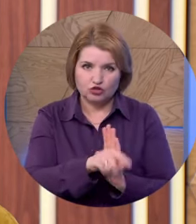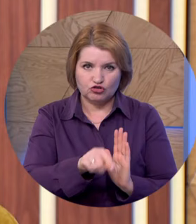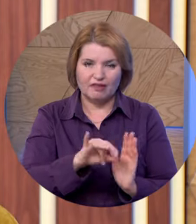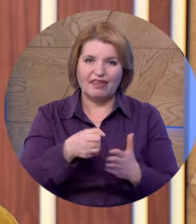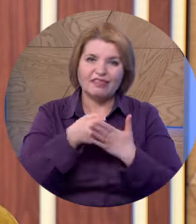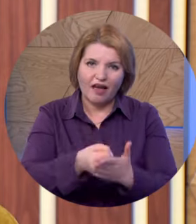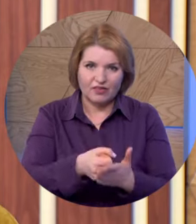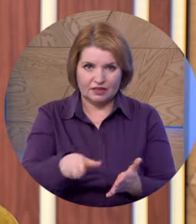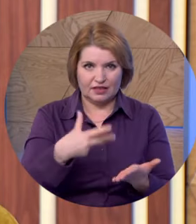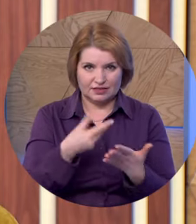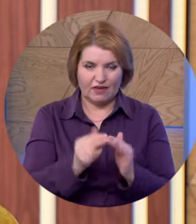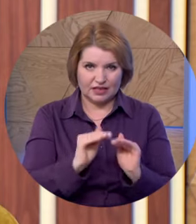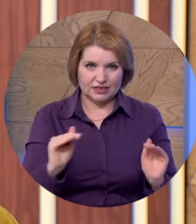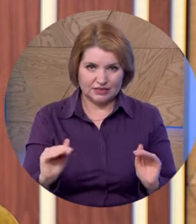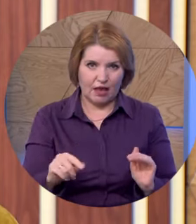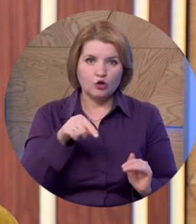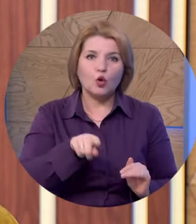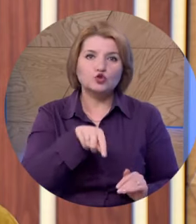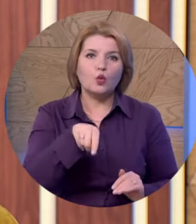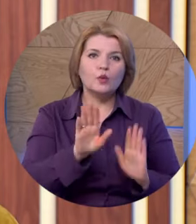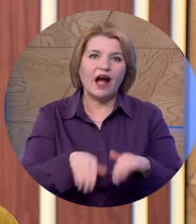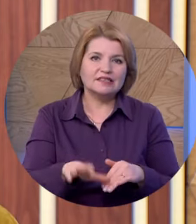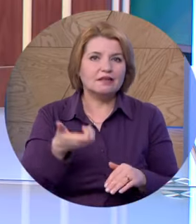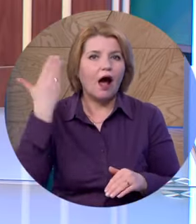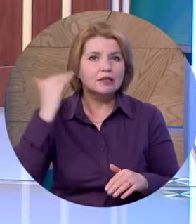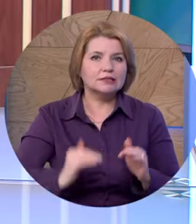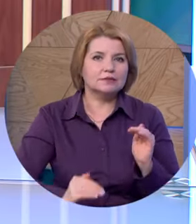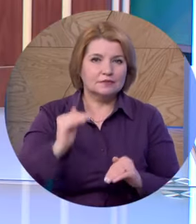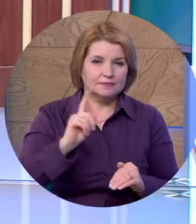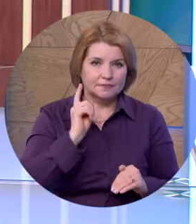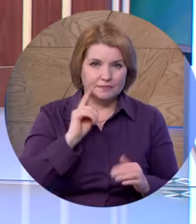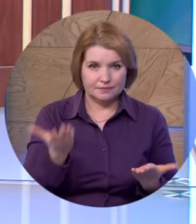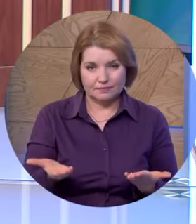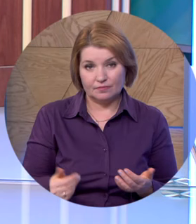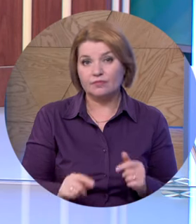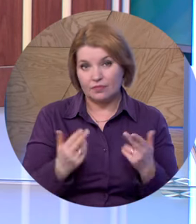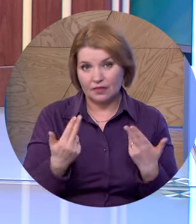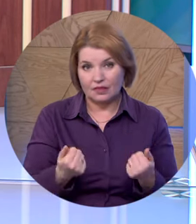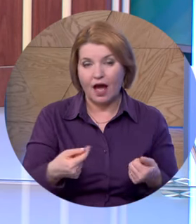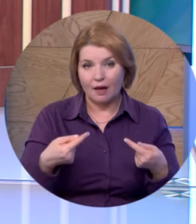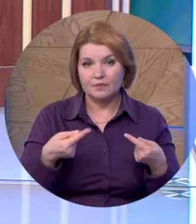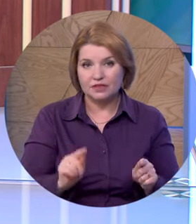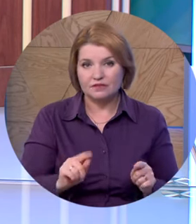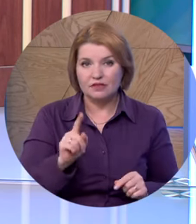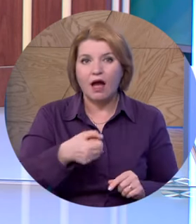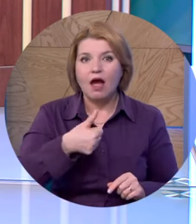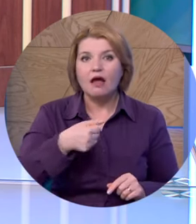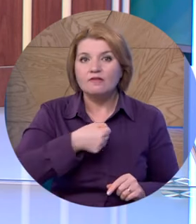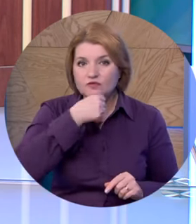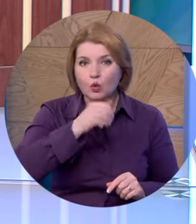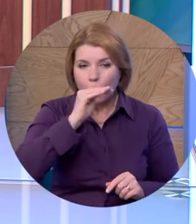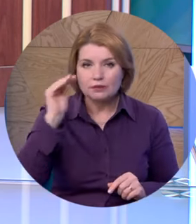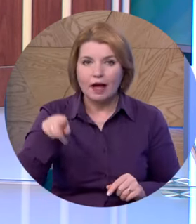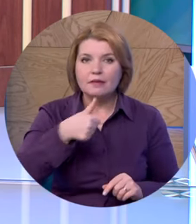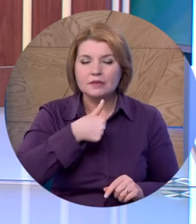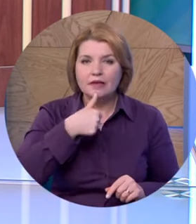из этой серии, да? Да, здесь можно, как ответ на две части разобью. Первое, что действительно люди пытаются реализовать свои амбиции,